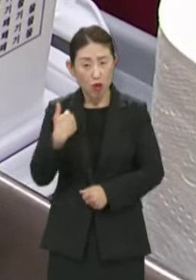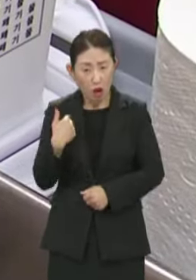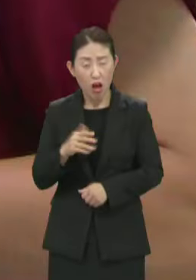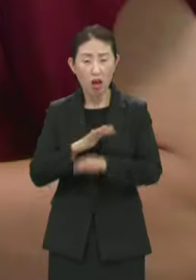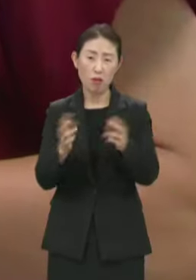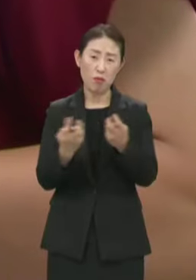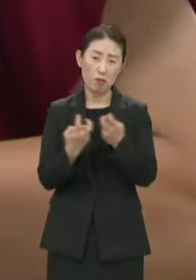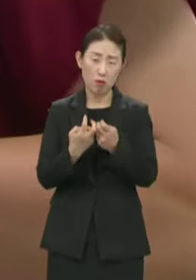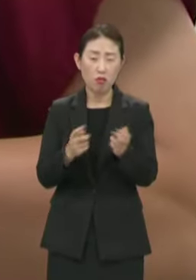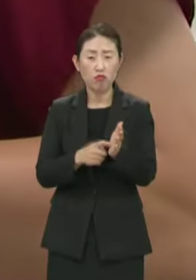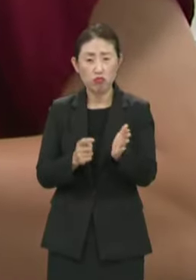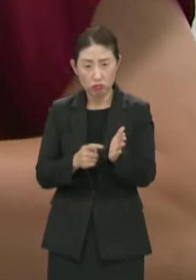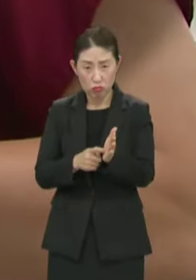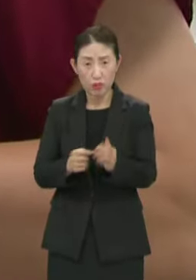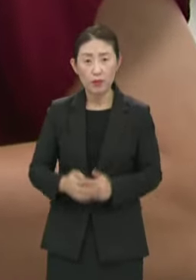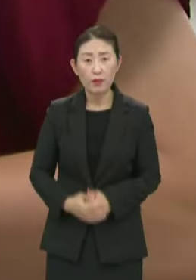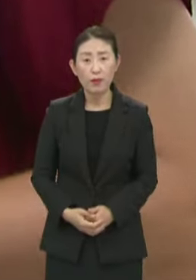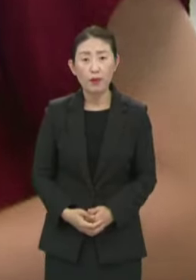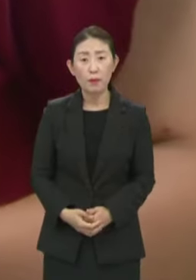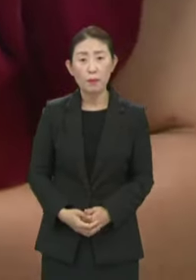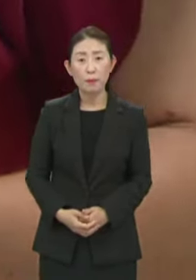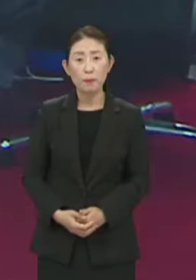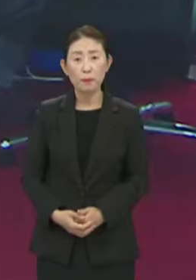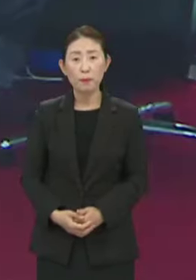필요합니다. TJB 조형준입니다.